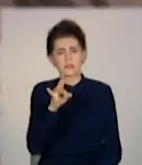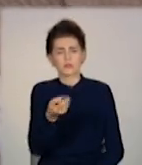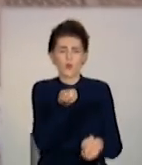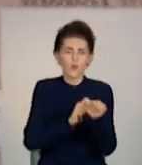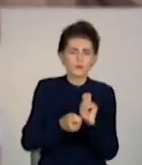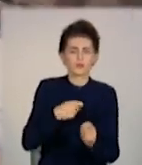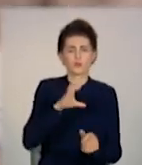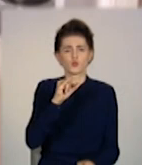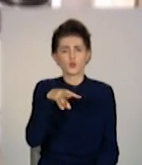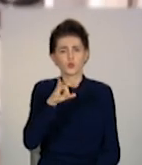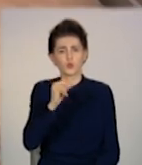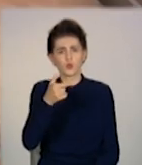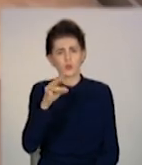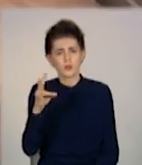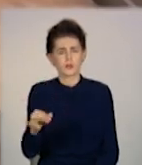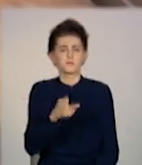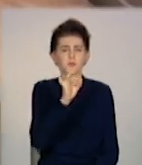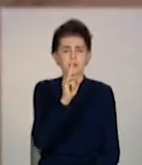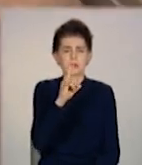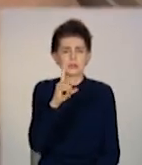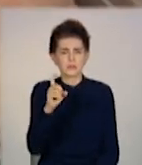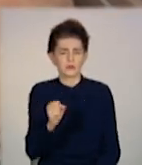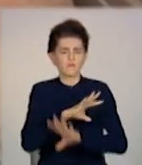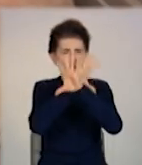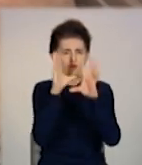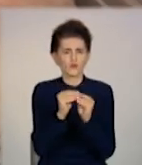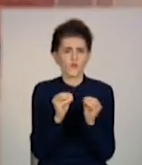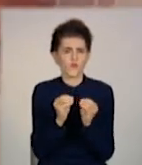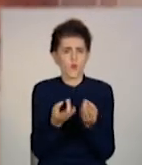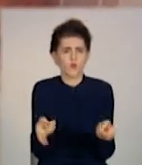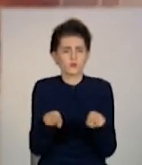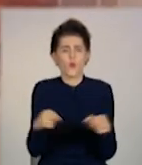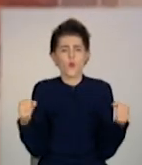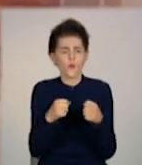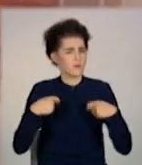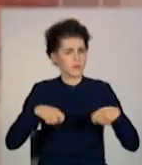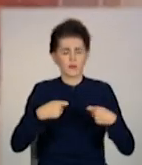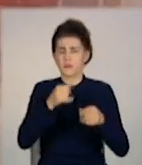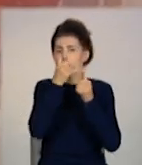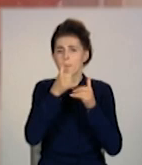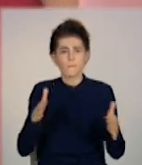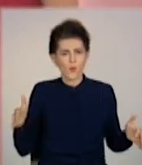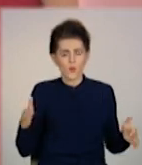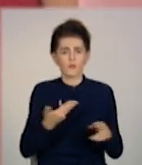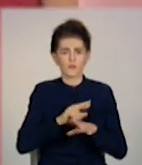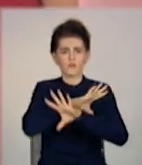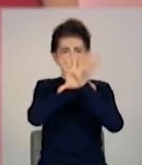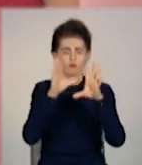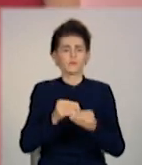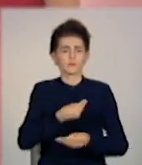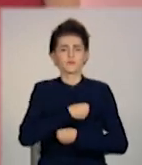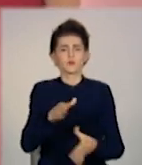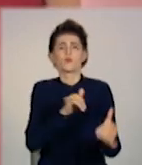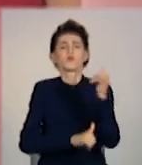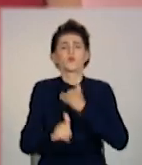робимо, бринза всі. Стоїть в холодильнику, не можемо продавати. От у нас свій каструль. Роздаємо, так. А